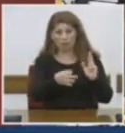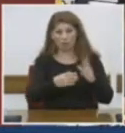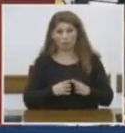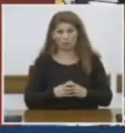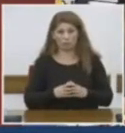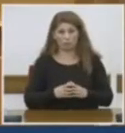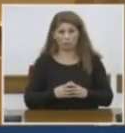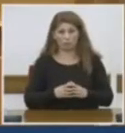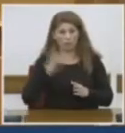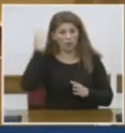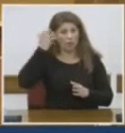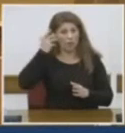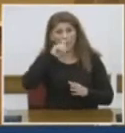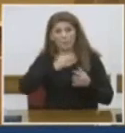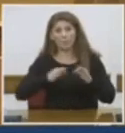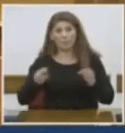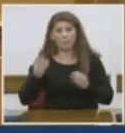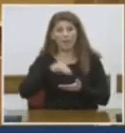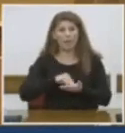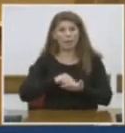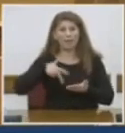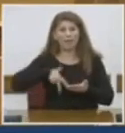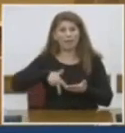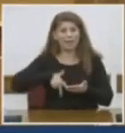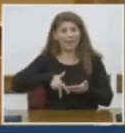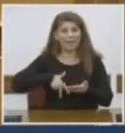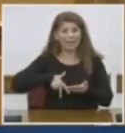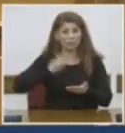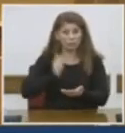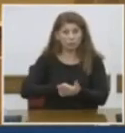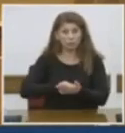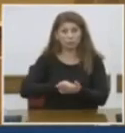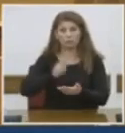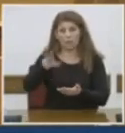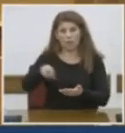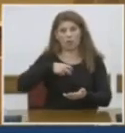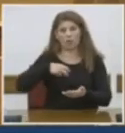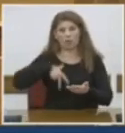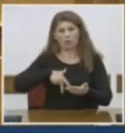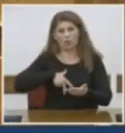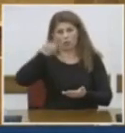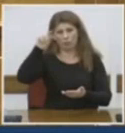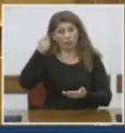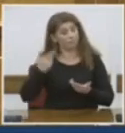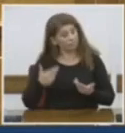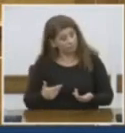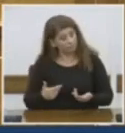στο μύθο της επανακρατικοποίησης της ΔΕΗ. Μάλιστα, κάνατε και